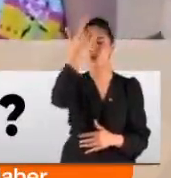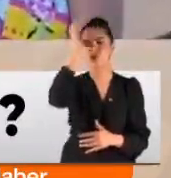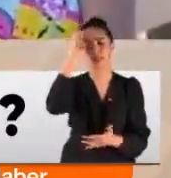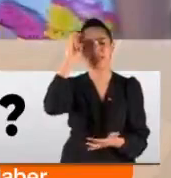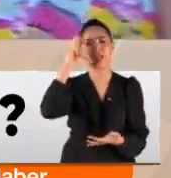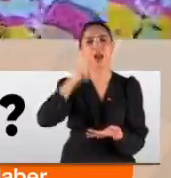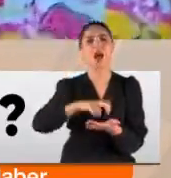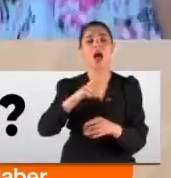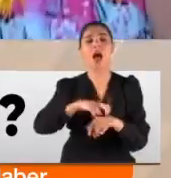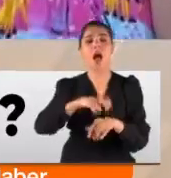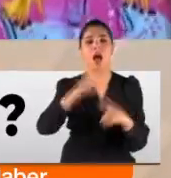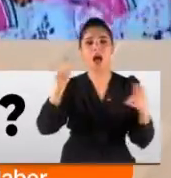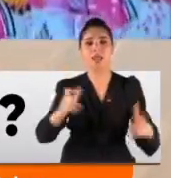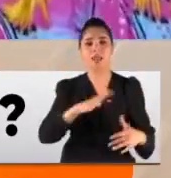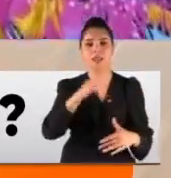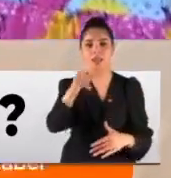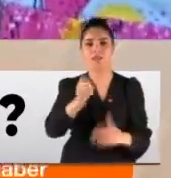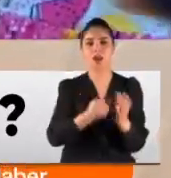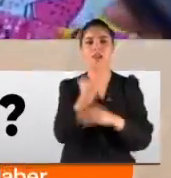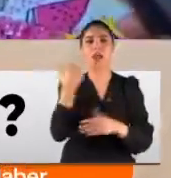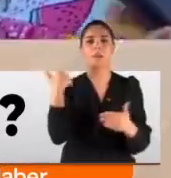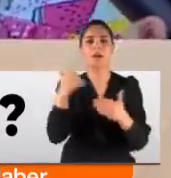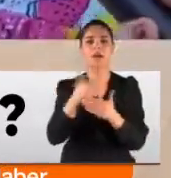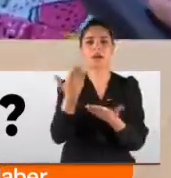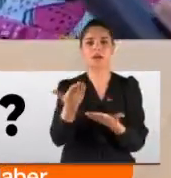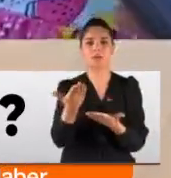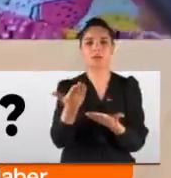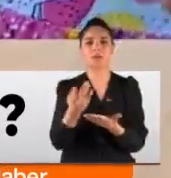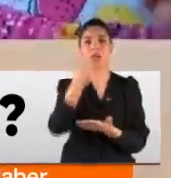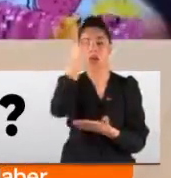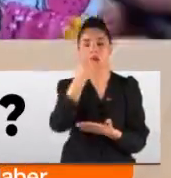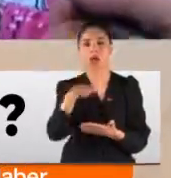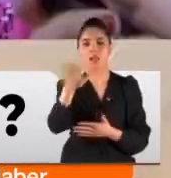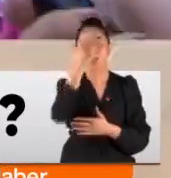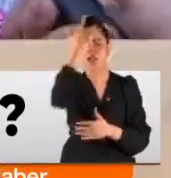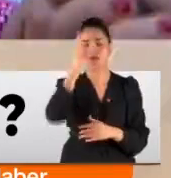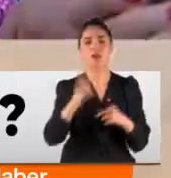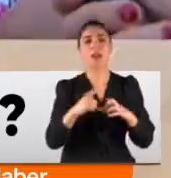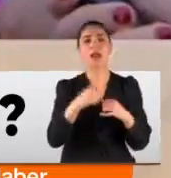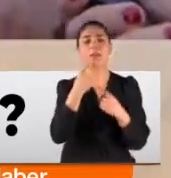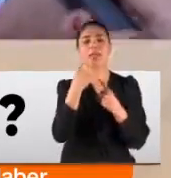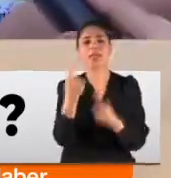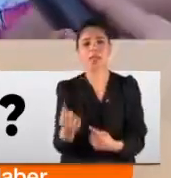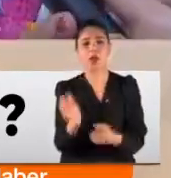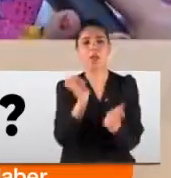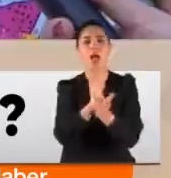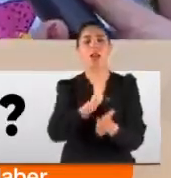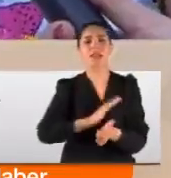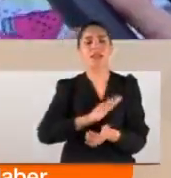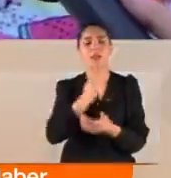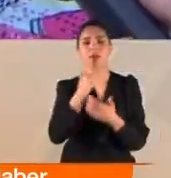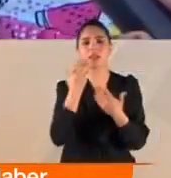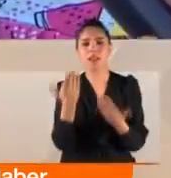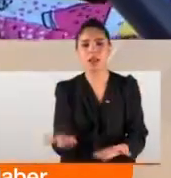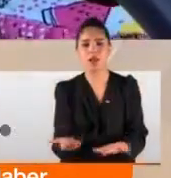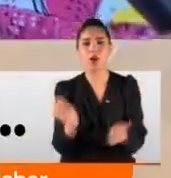bu köprüde sabaha kadar süren çatışmaların ardından. Rabbim şehitlerimize rahmet diliyorum. Ailelerime sabır diliyorum.